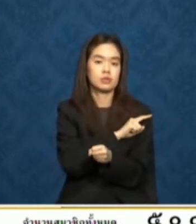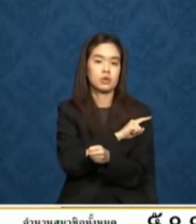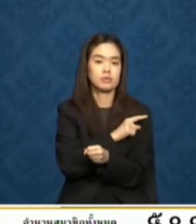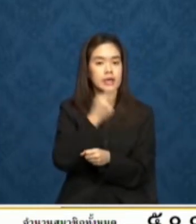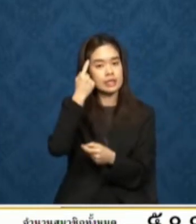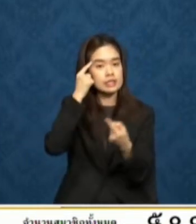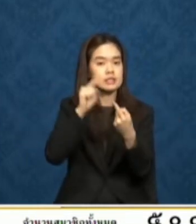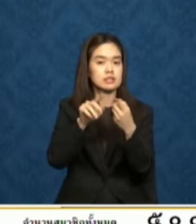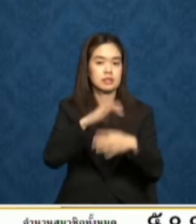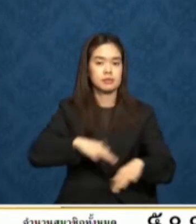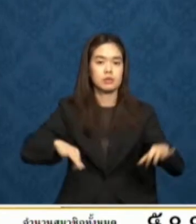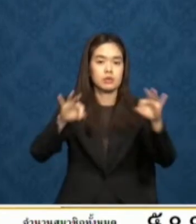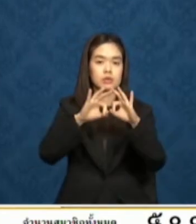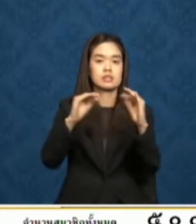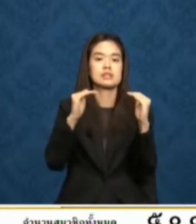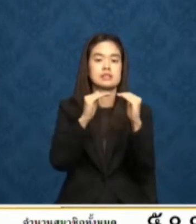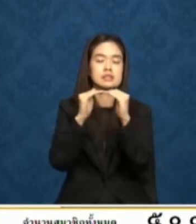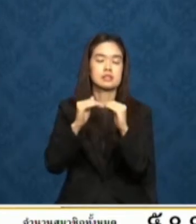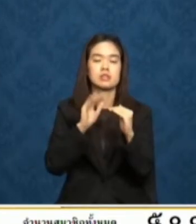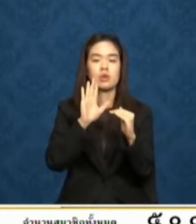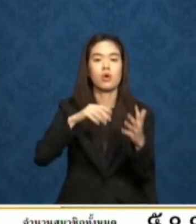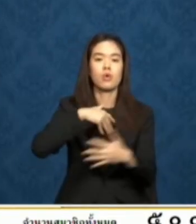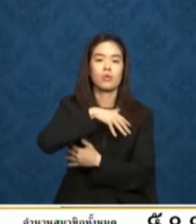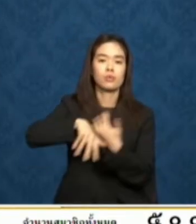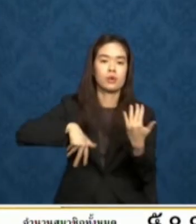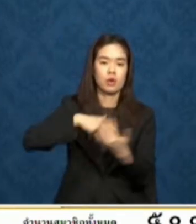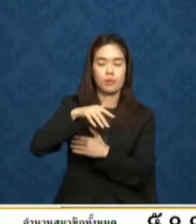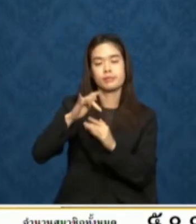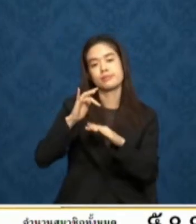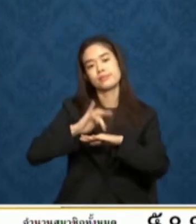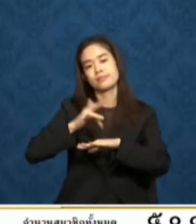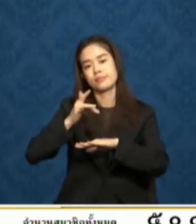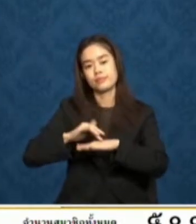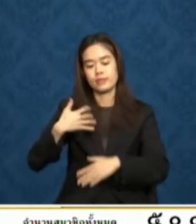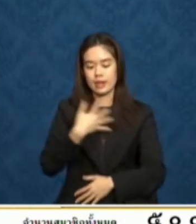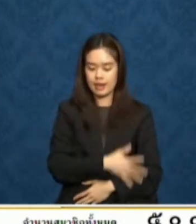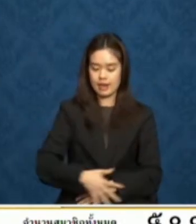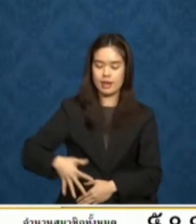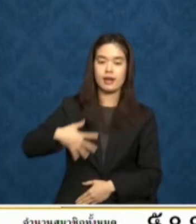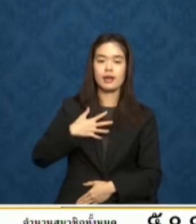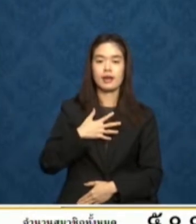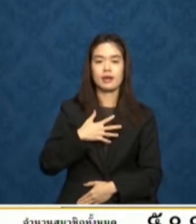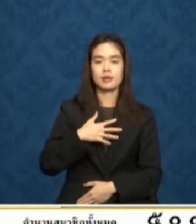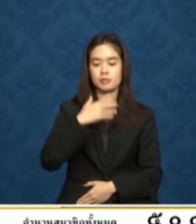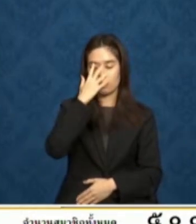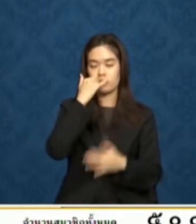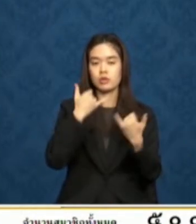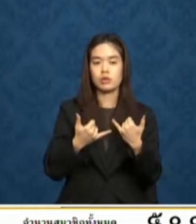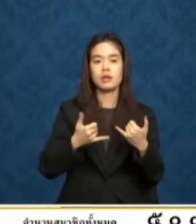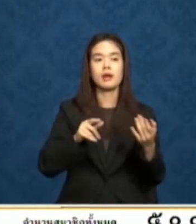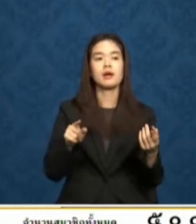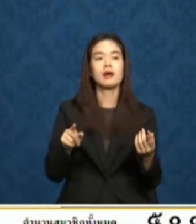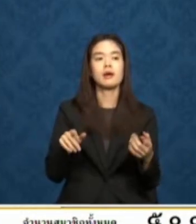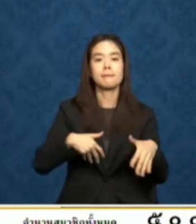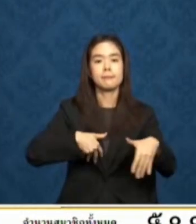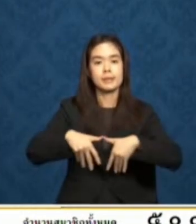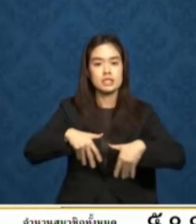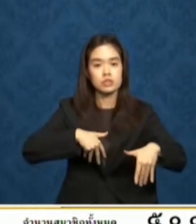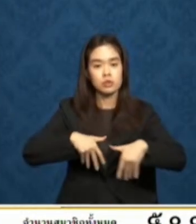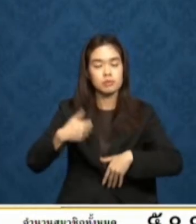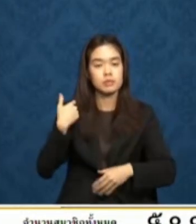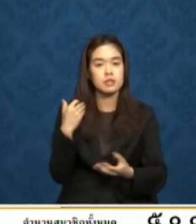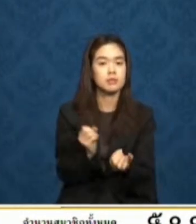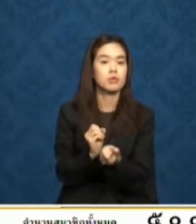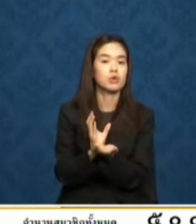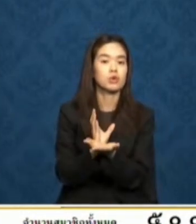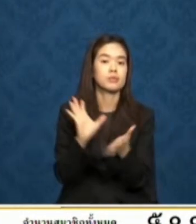คามสำคัญ ก็คือสิทธิในด้านทัพยก่อนธรมชาติสิ่แวะล้ม และสุขภาพครับโยปัจุบน พี่นรปราชชต้องเปลชินผลก